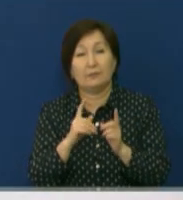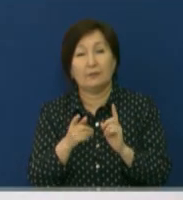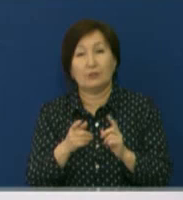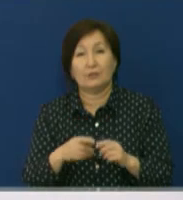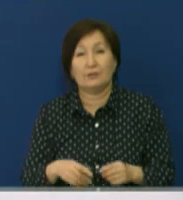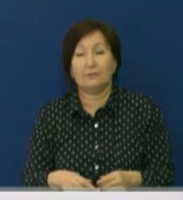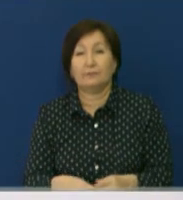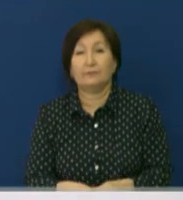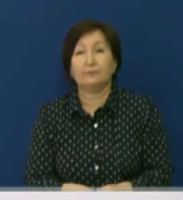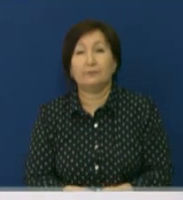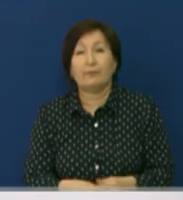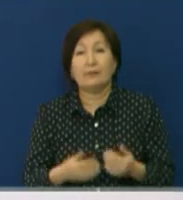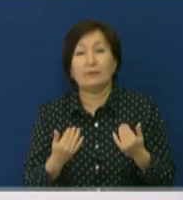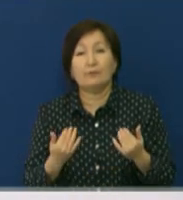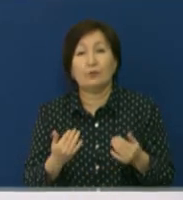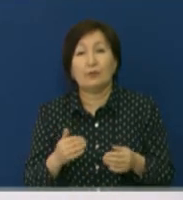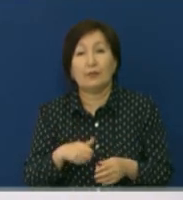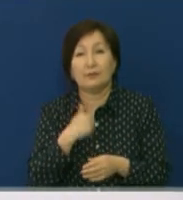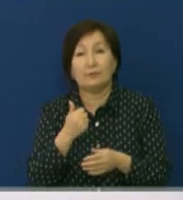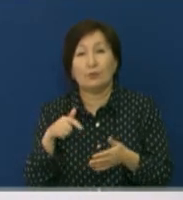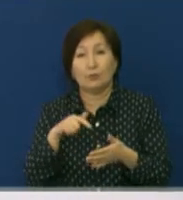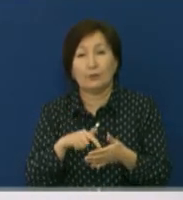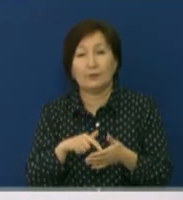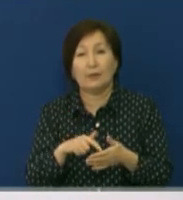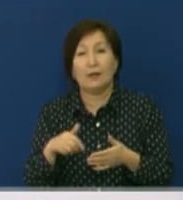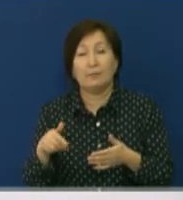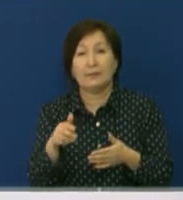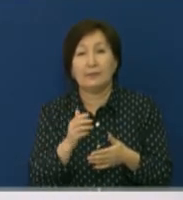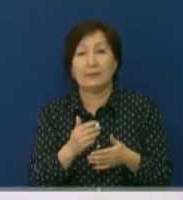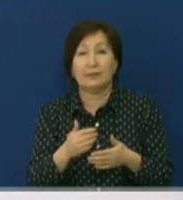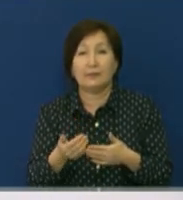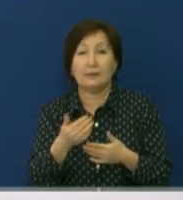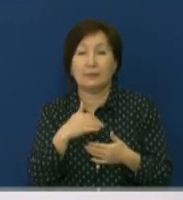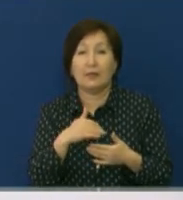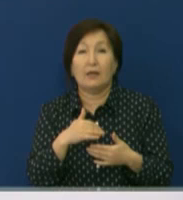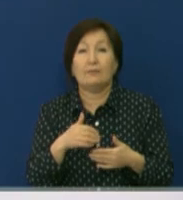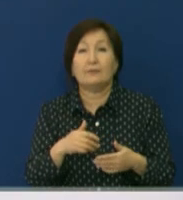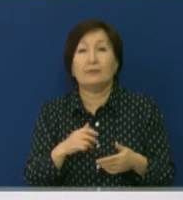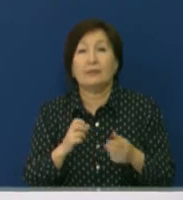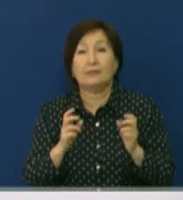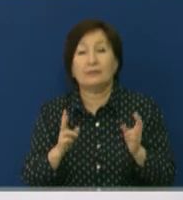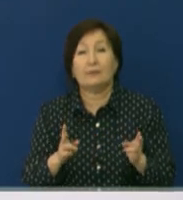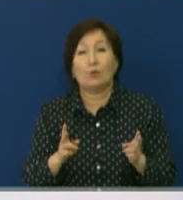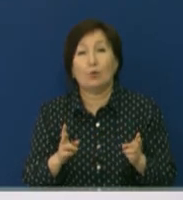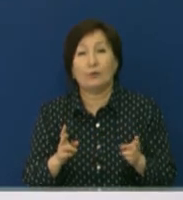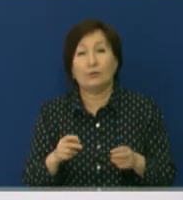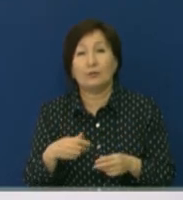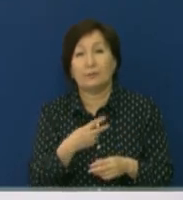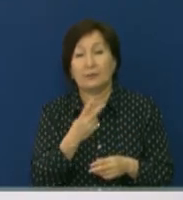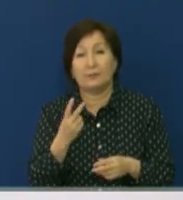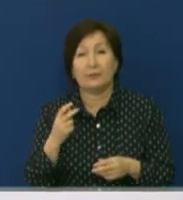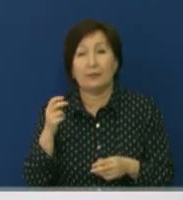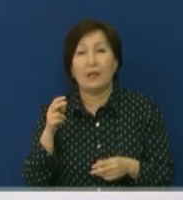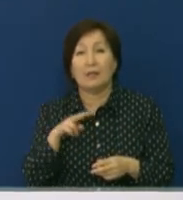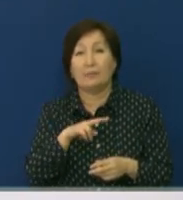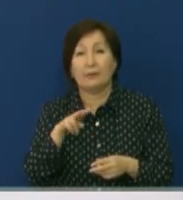сегодня аким города богачам боях метов посидел строительный колледж города побывав в учебном заведении градоначальника смотрел лабораторные